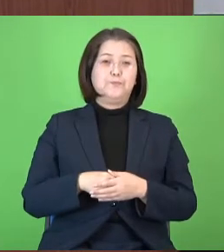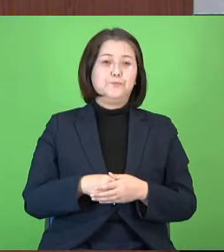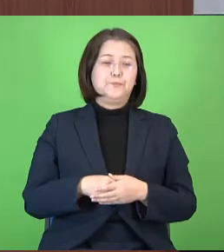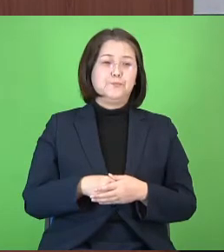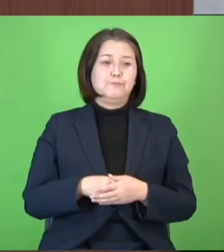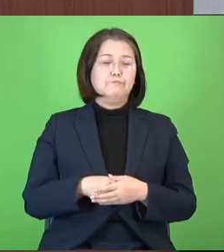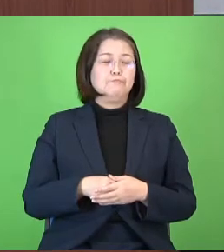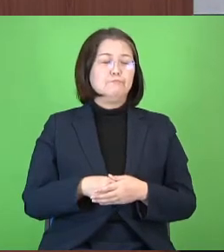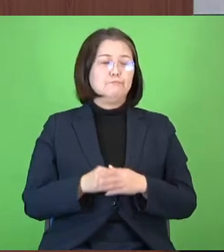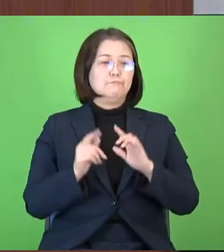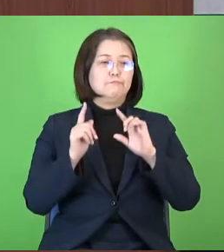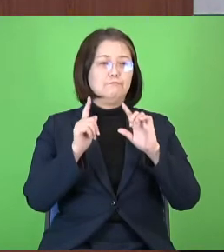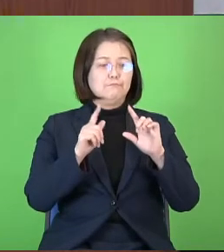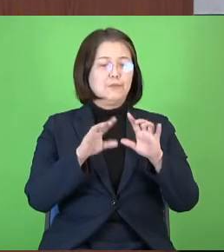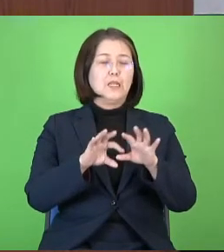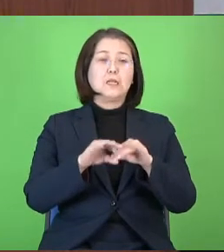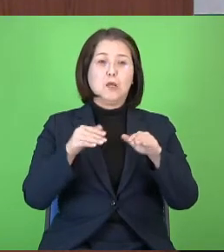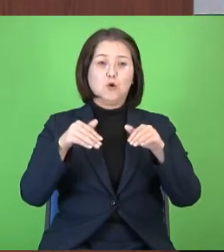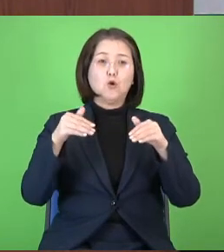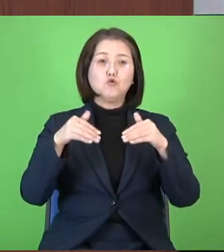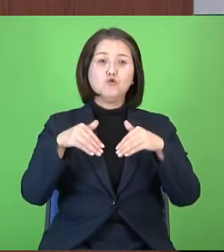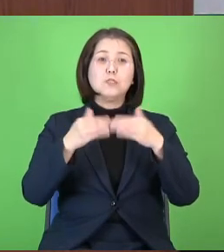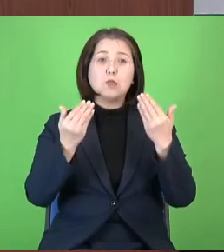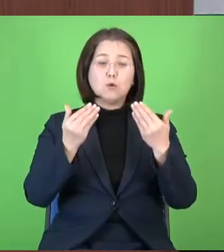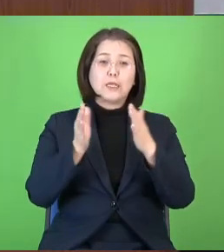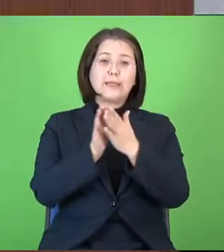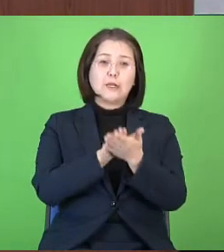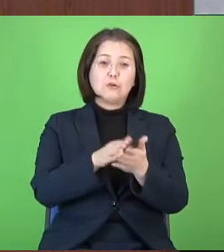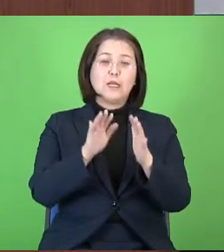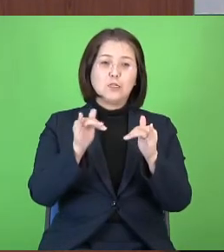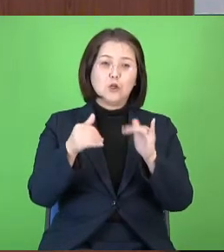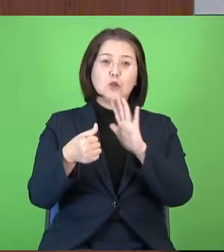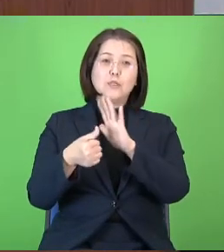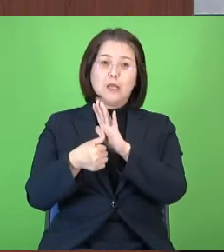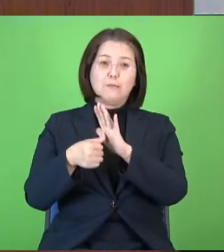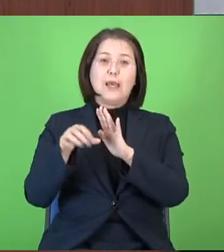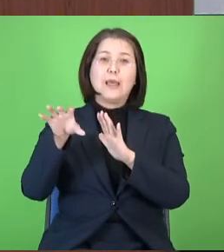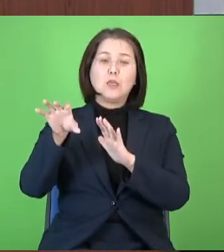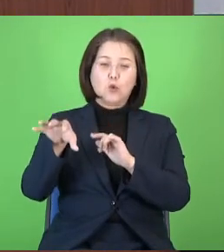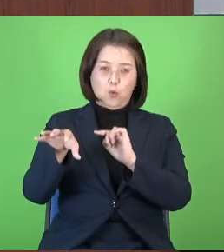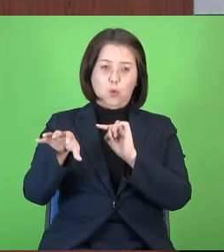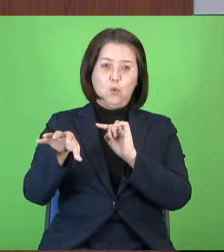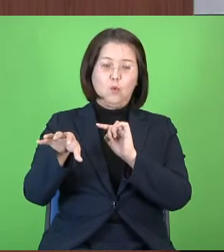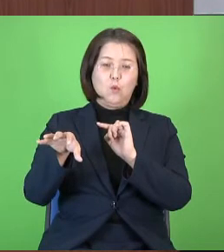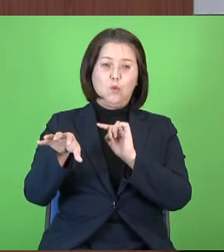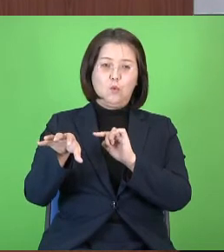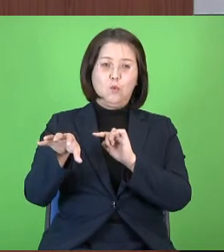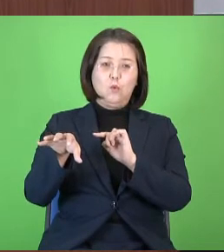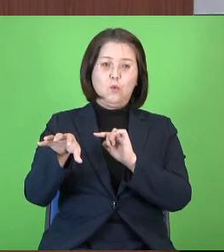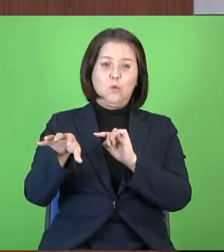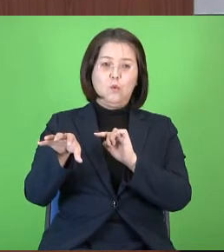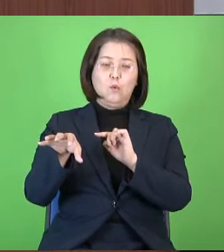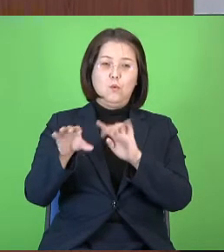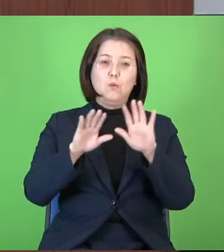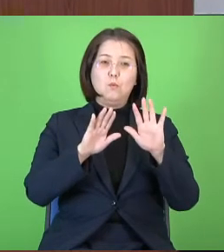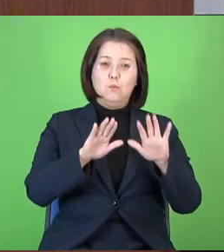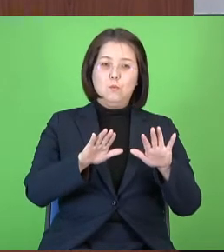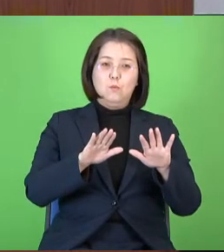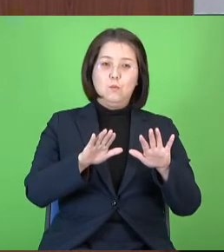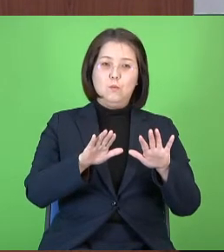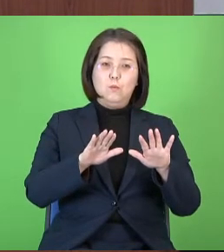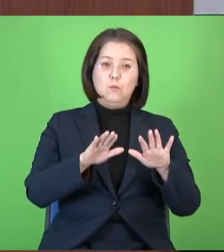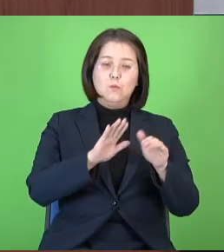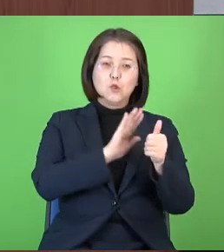お名前も基本的には現在はですねえと公表されているという現状なんですけれどもそれで合わせていただくようなことは難しいのでしょう